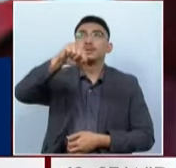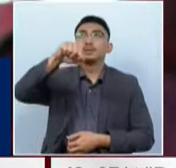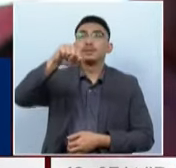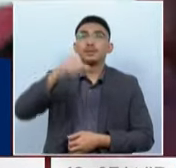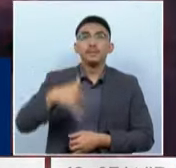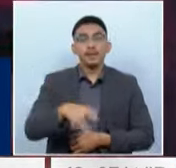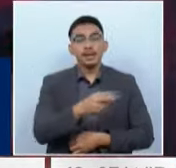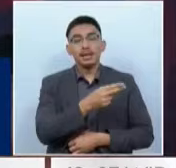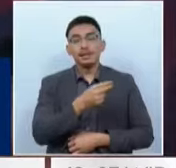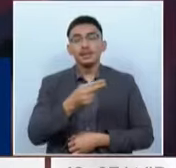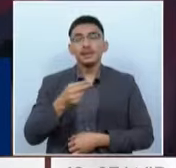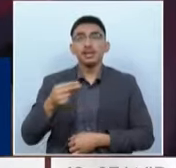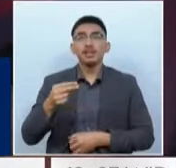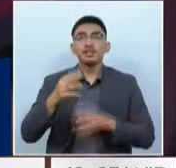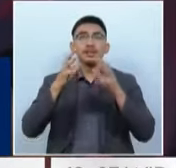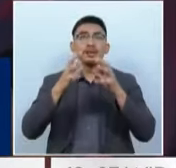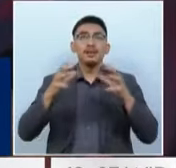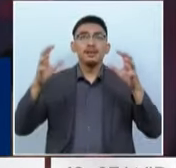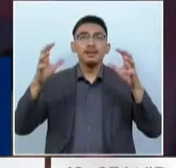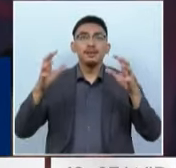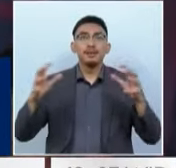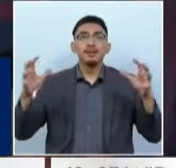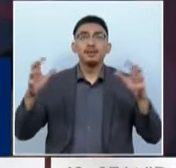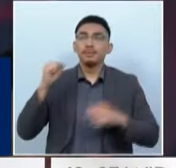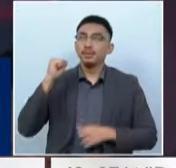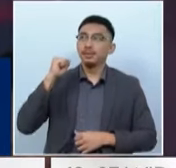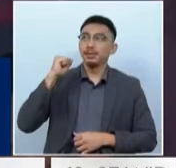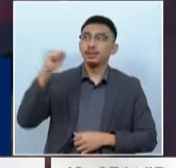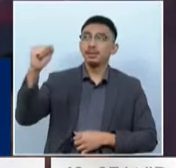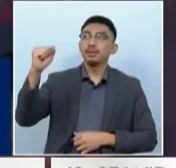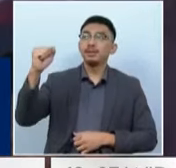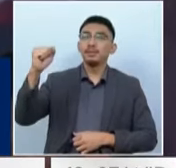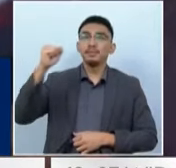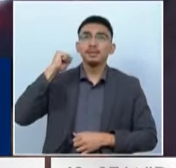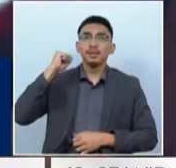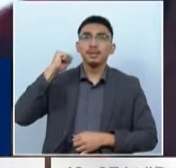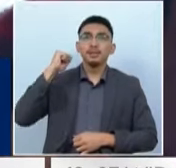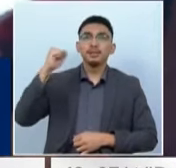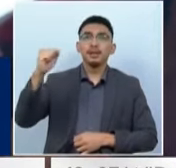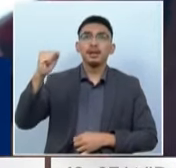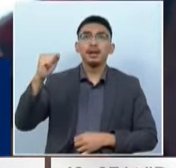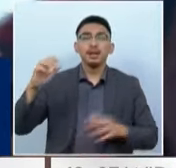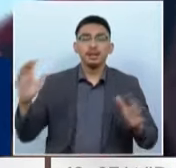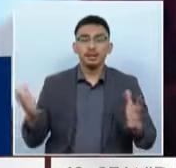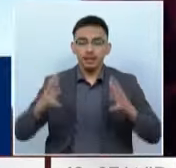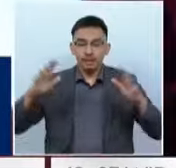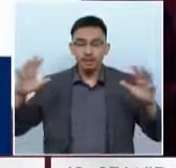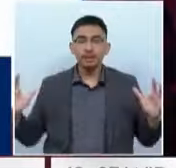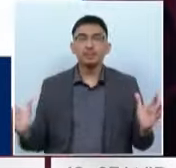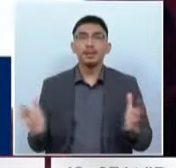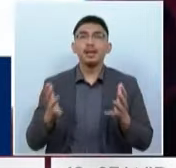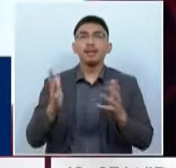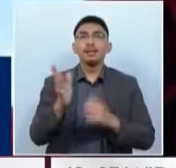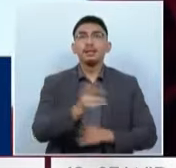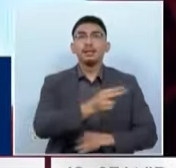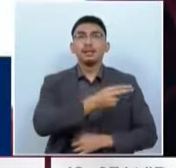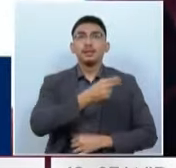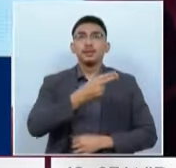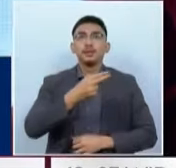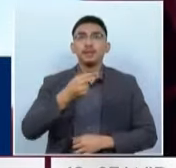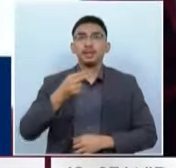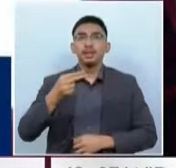kucinta indonesia raya merdeka merdeka hiduplah